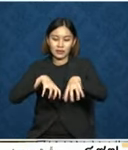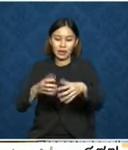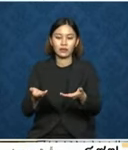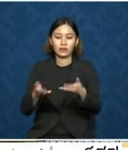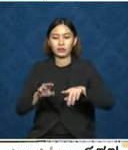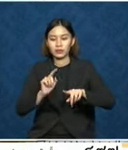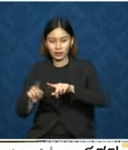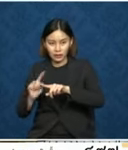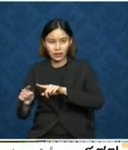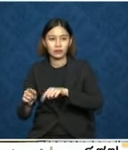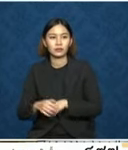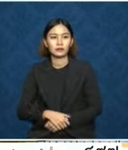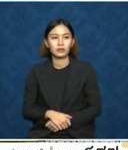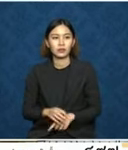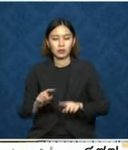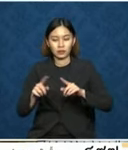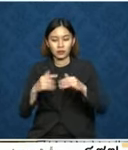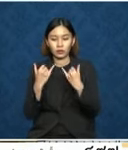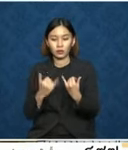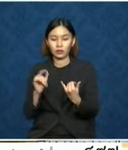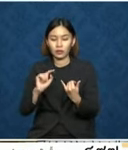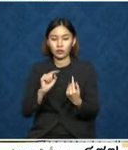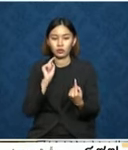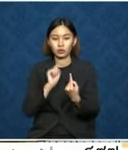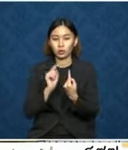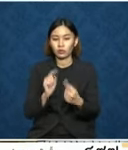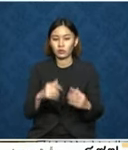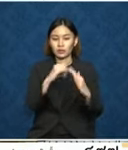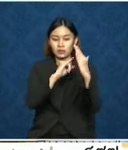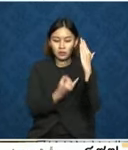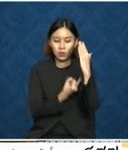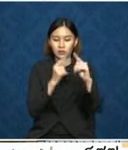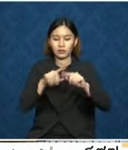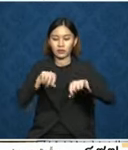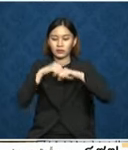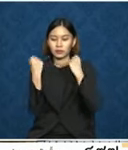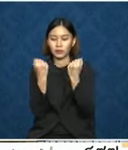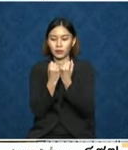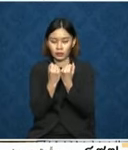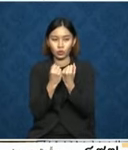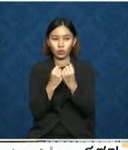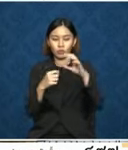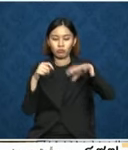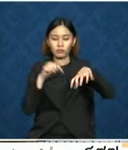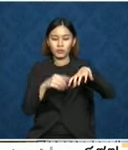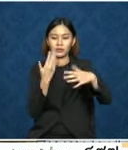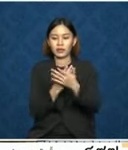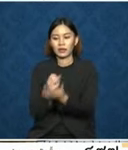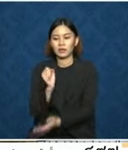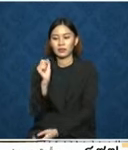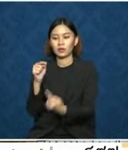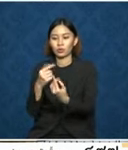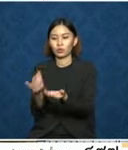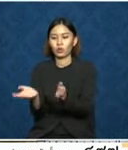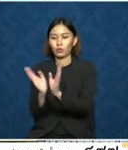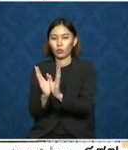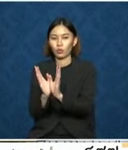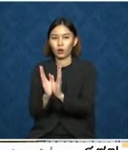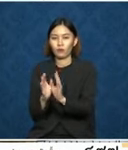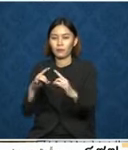มาช่วยเสรมทับคล่องแต่ในปัจจุบันกลับพบว่าในหลายๆพื้นที่สมาคมชิสงเคราะห์ได้จ่ายเงินตั้งแต่กครอบครัวของผู้เสีย